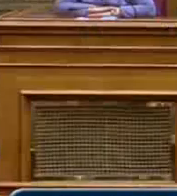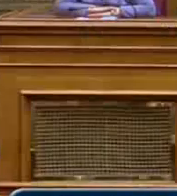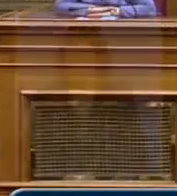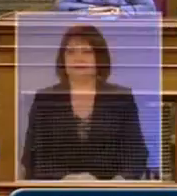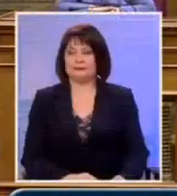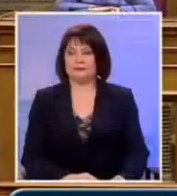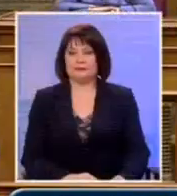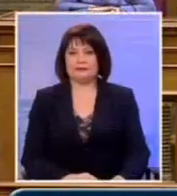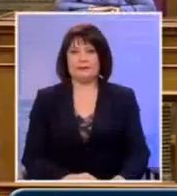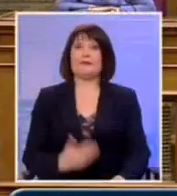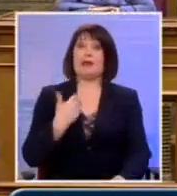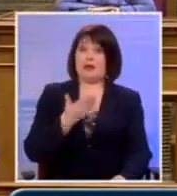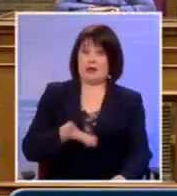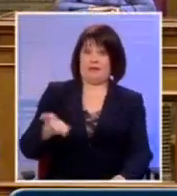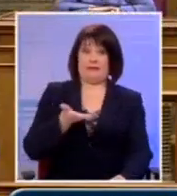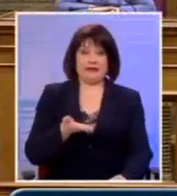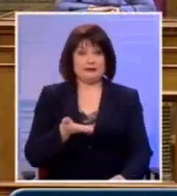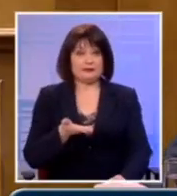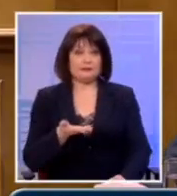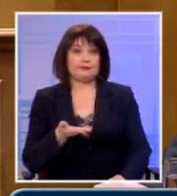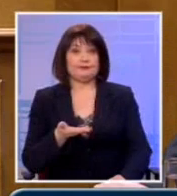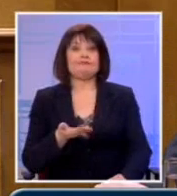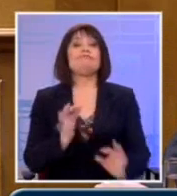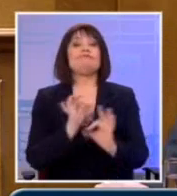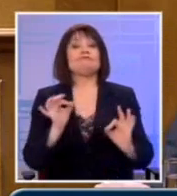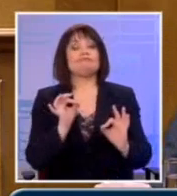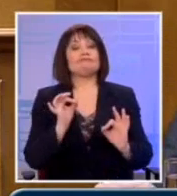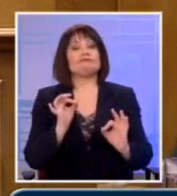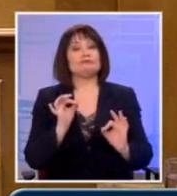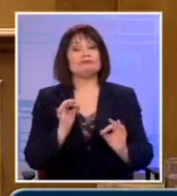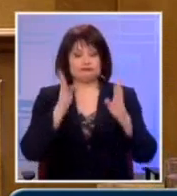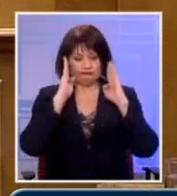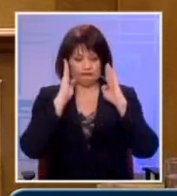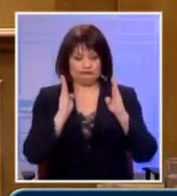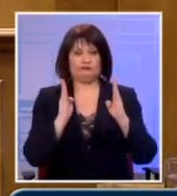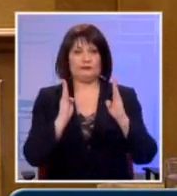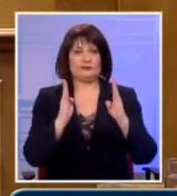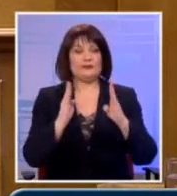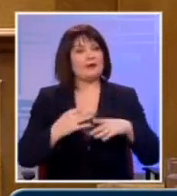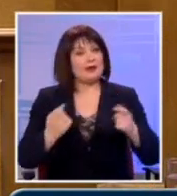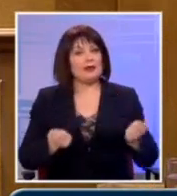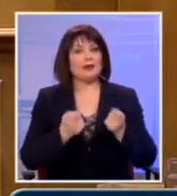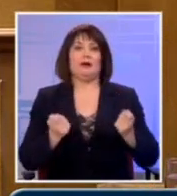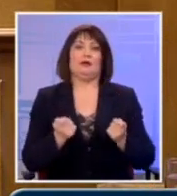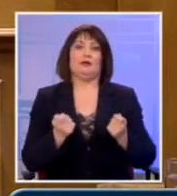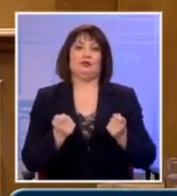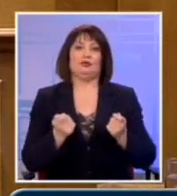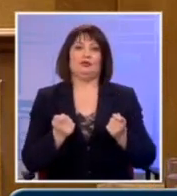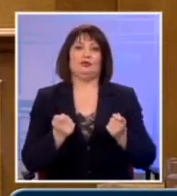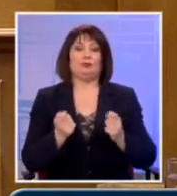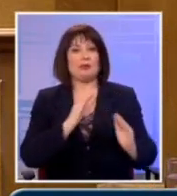Εμείς, κυρίες και κύριοι συνάδελφοι, είμαστε ταγμένοι να υπηρετήσουμε και